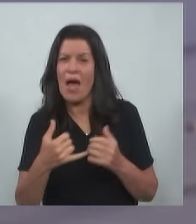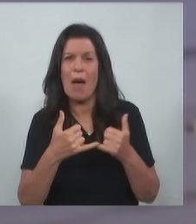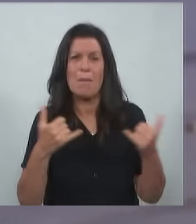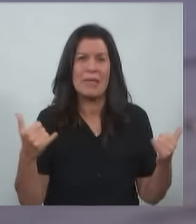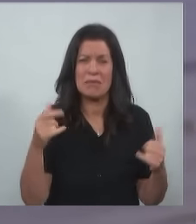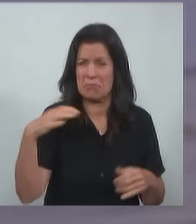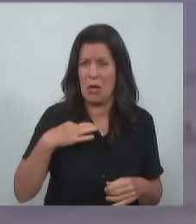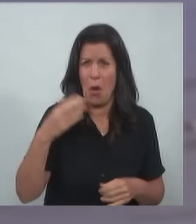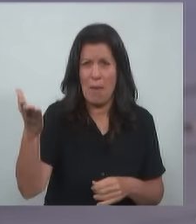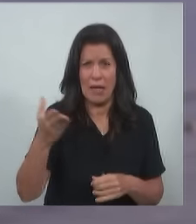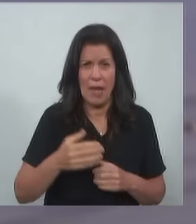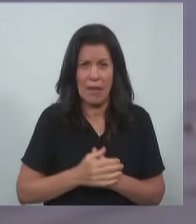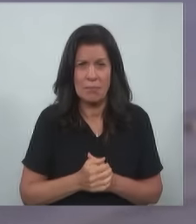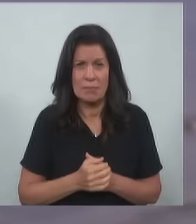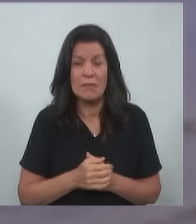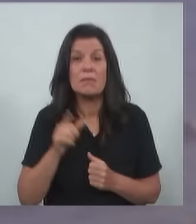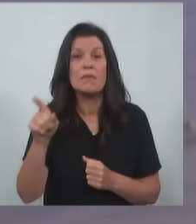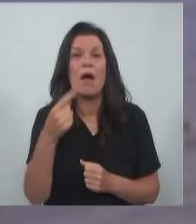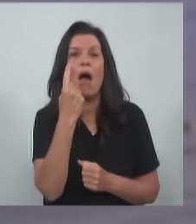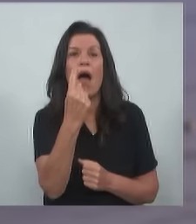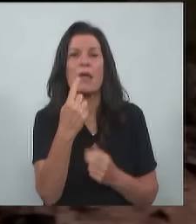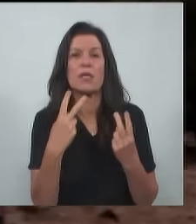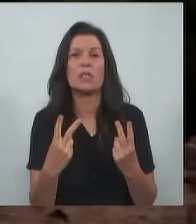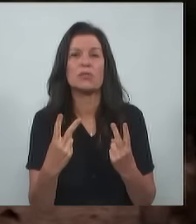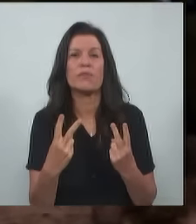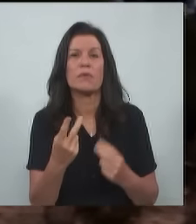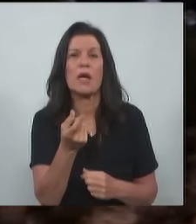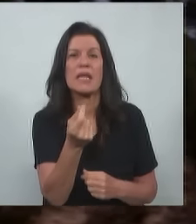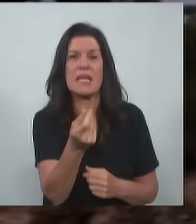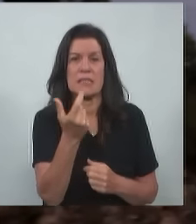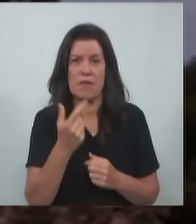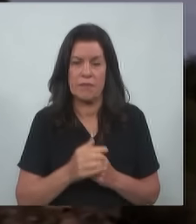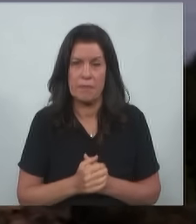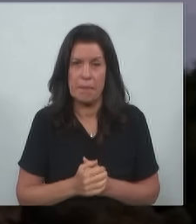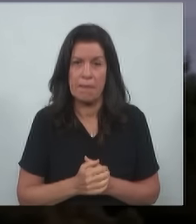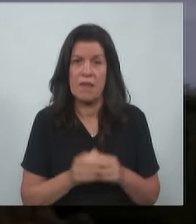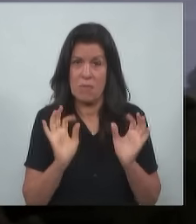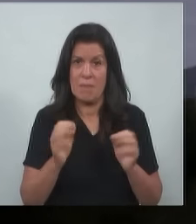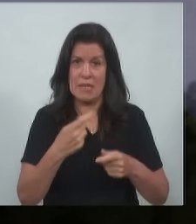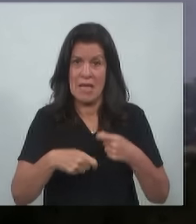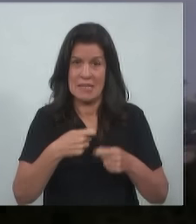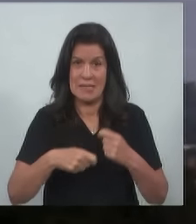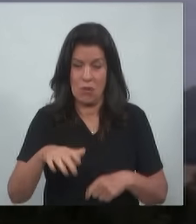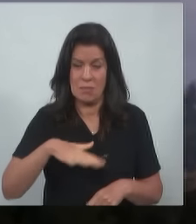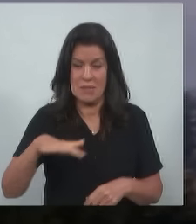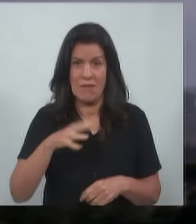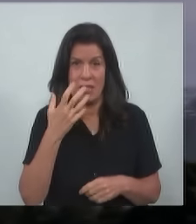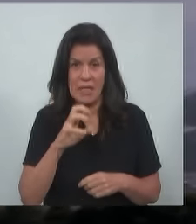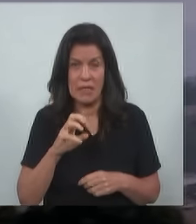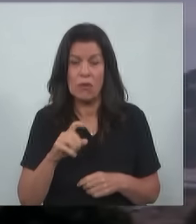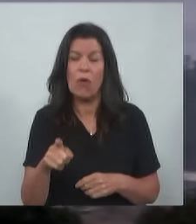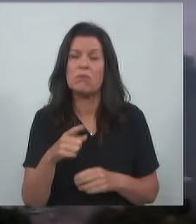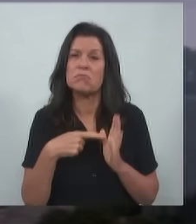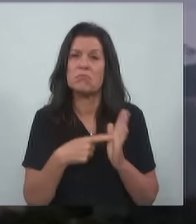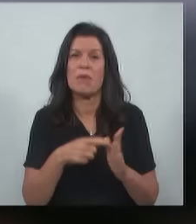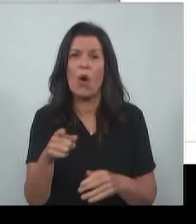בניית קהילות, רק מולך אחד, כסף. ובאמת העסקאות סביב הכנרת מלמדות שבתנאי שוק חופשי אין לצעירים